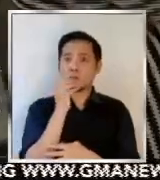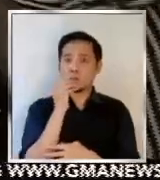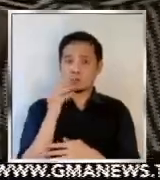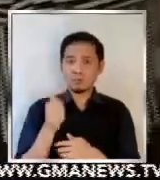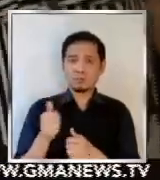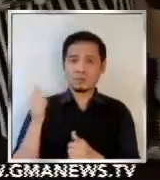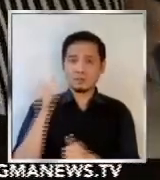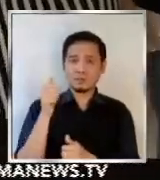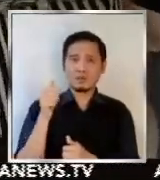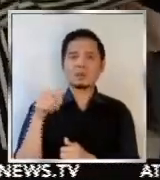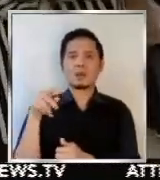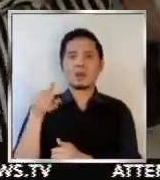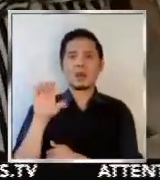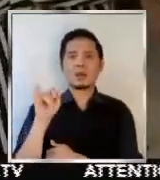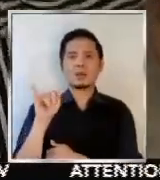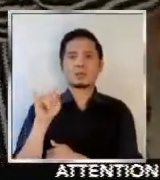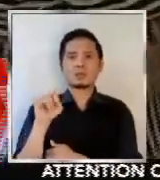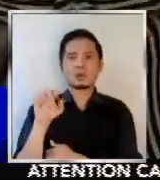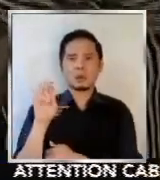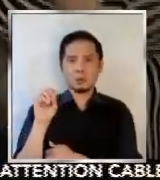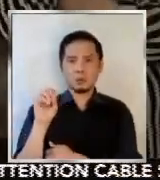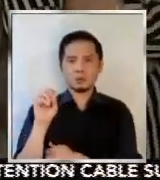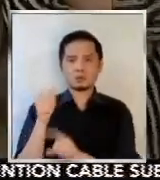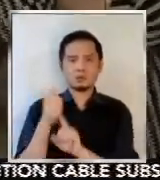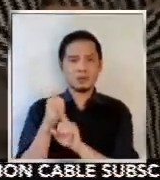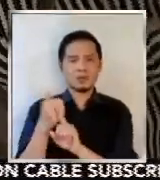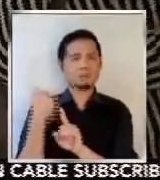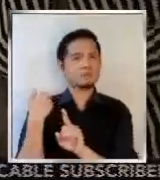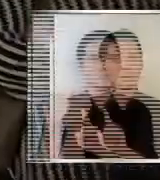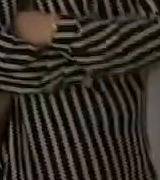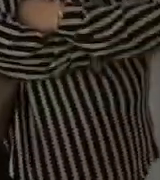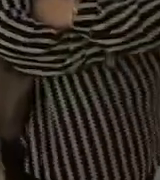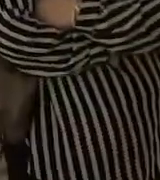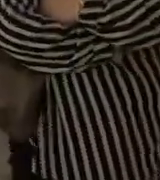pang tugon dito si Cayetano. Mav Gonzalez, nakatutok, 24 Oras.